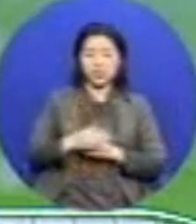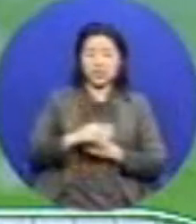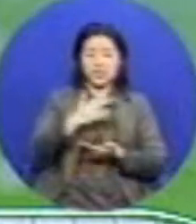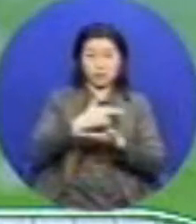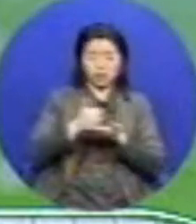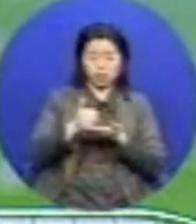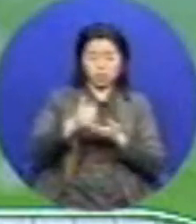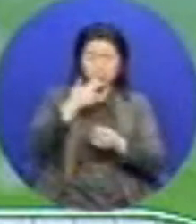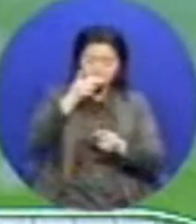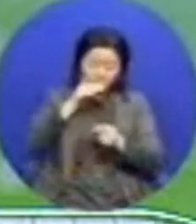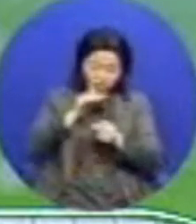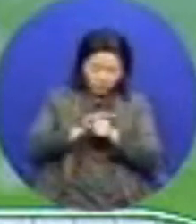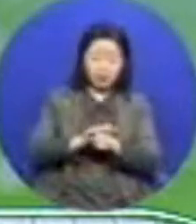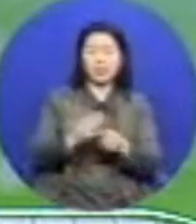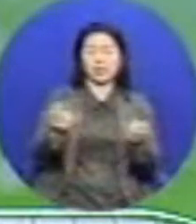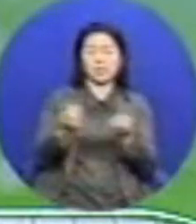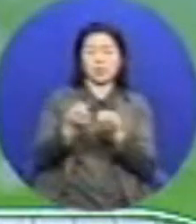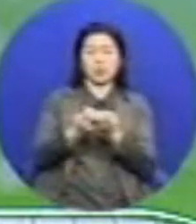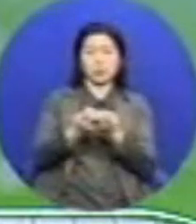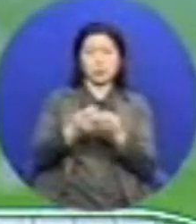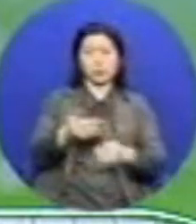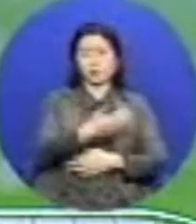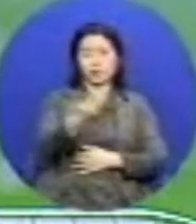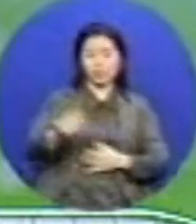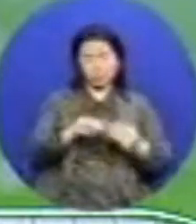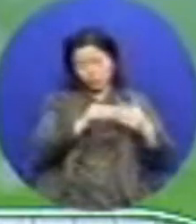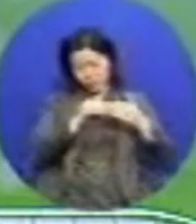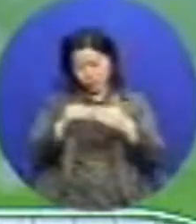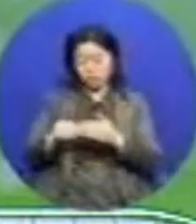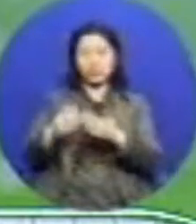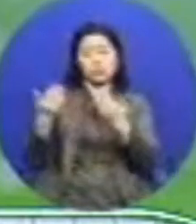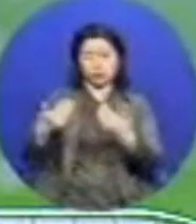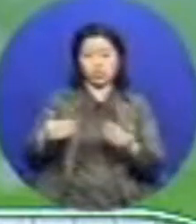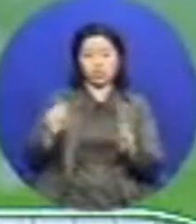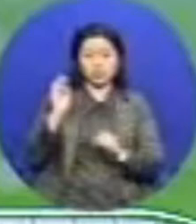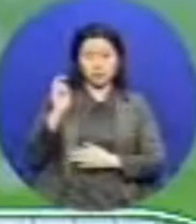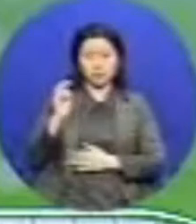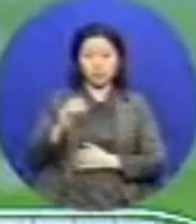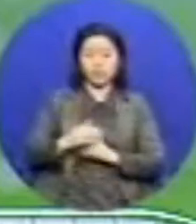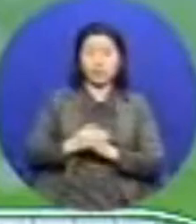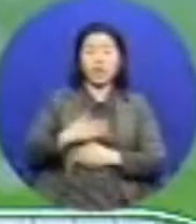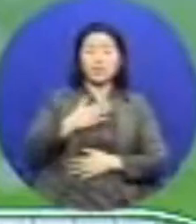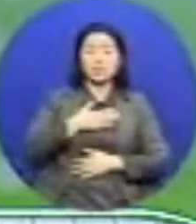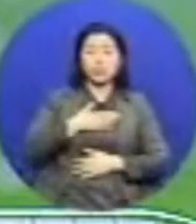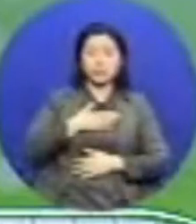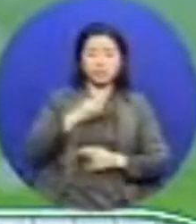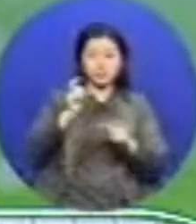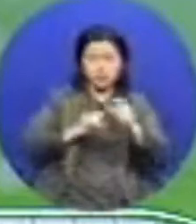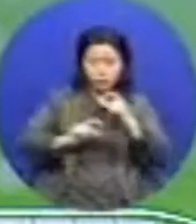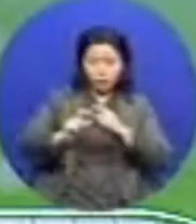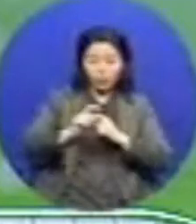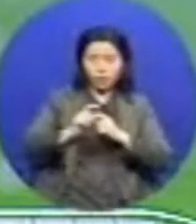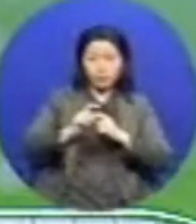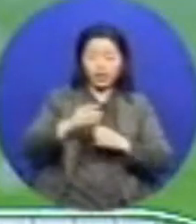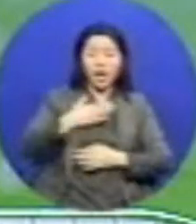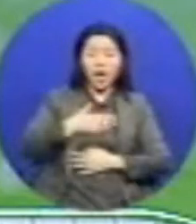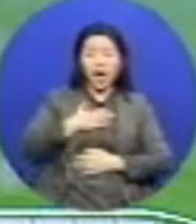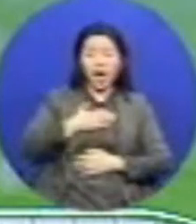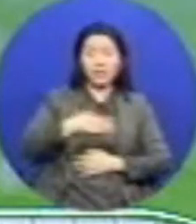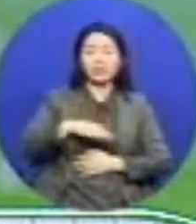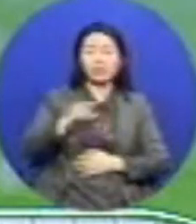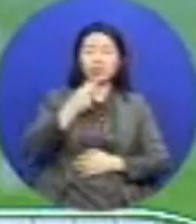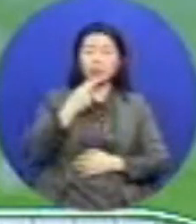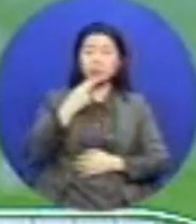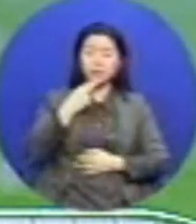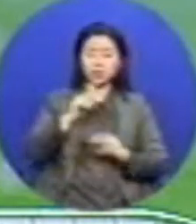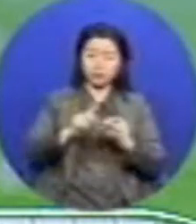주님이 기가 막힌 방법으로 여러분을 이끄 세요 저는 점점 제가 아는 게 없구나